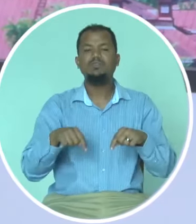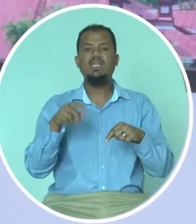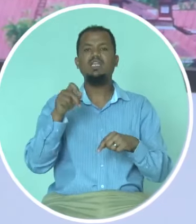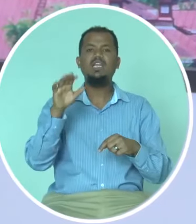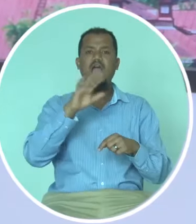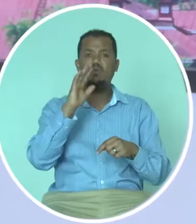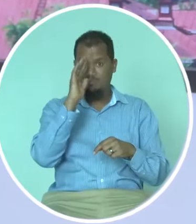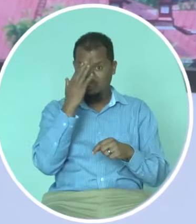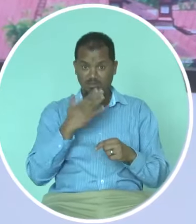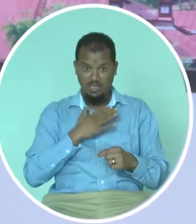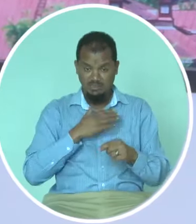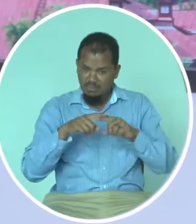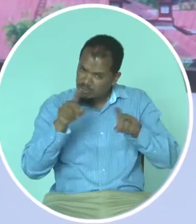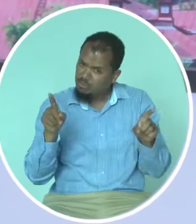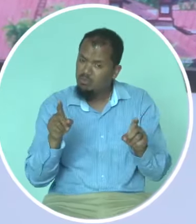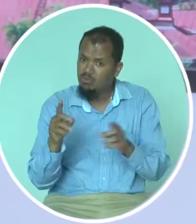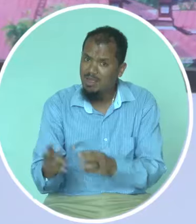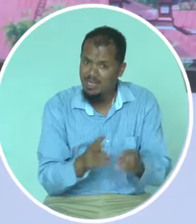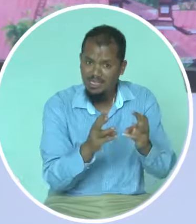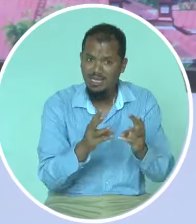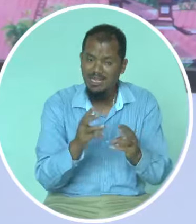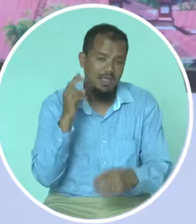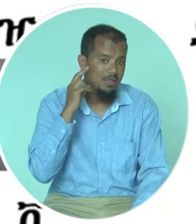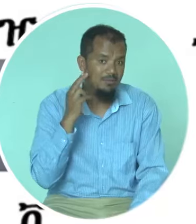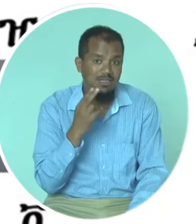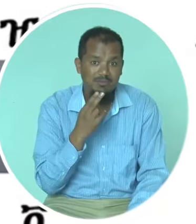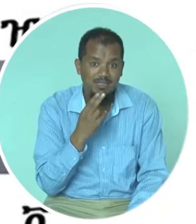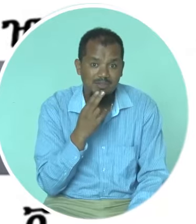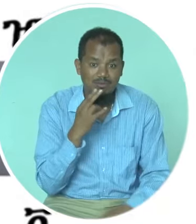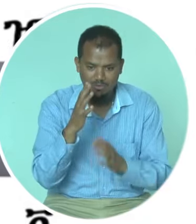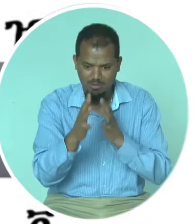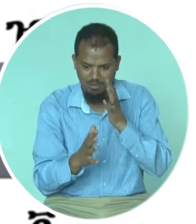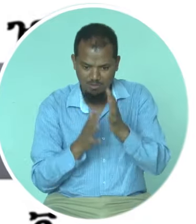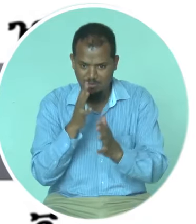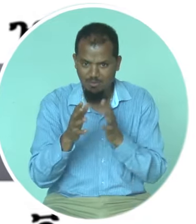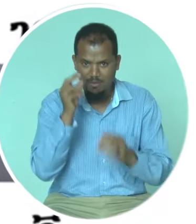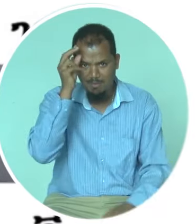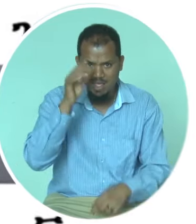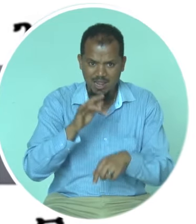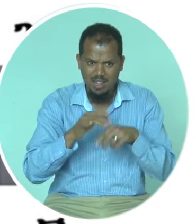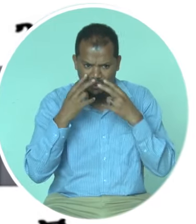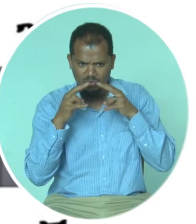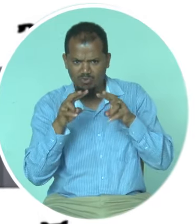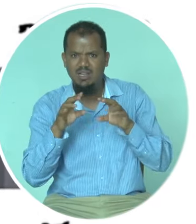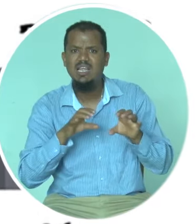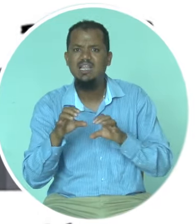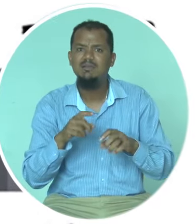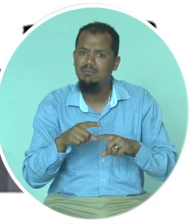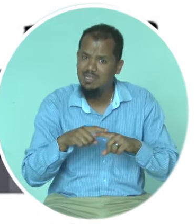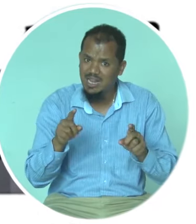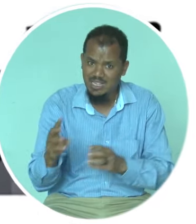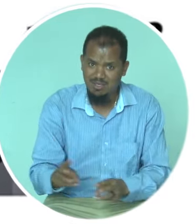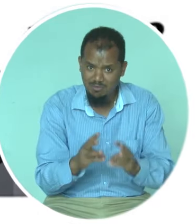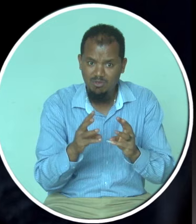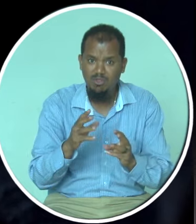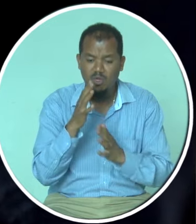ዳጉ መስታወታችን ለየት ባለ መንገድ የመስማት የተሳናቸውን የምልክት ቋንቋና ባህል ላይ ትኩረት ያደርጋል። በተለየ